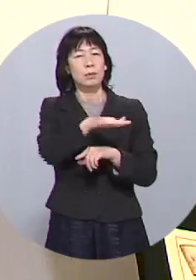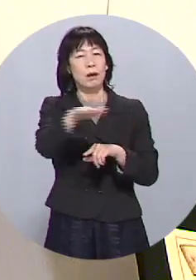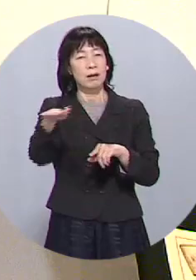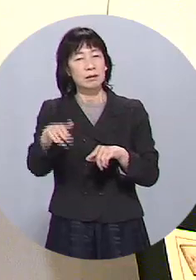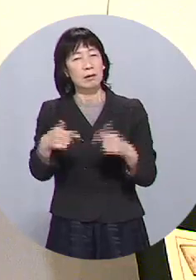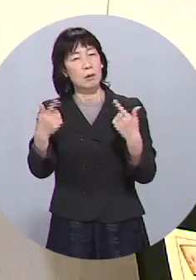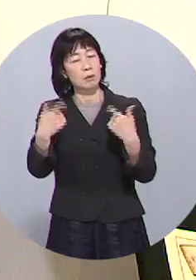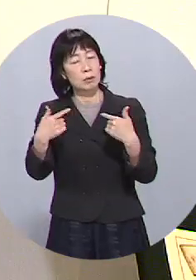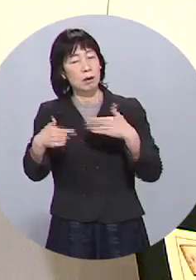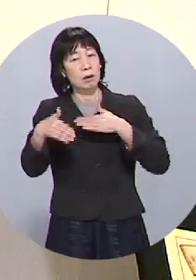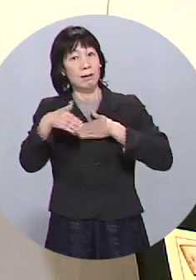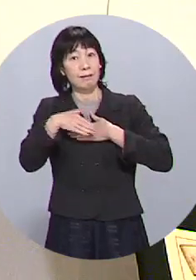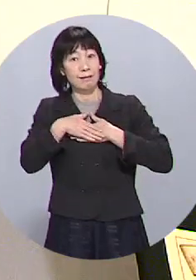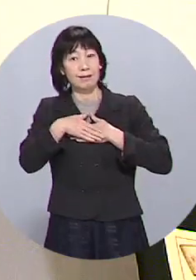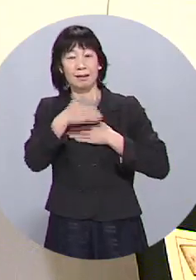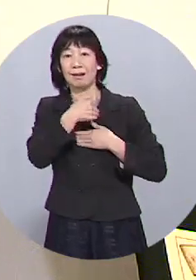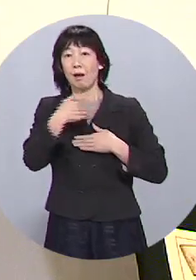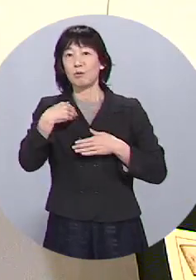うん、